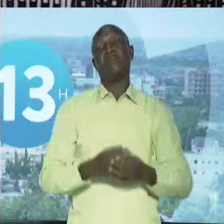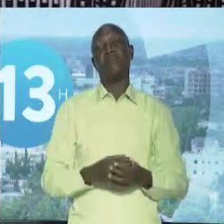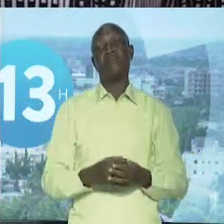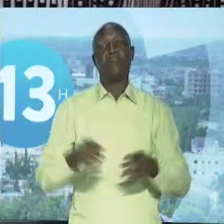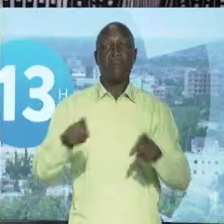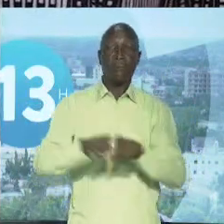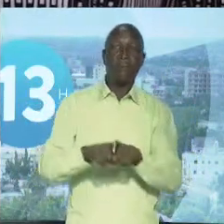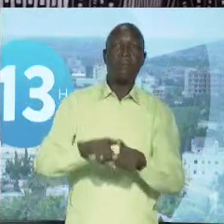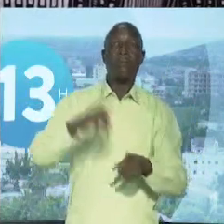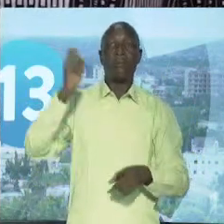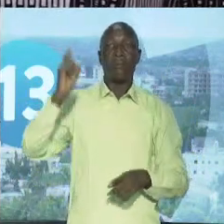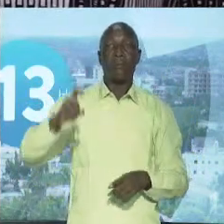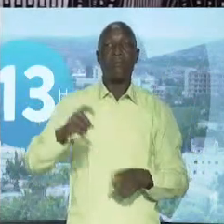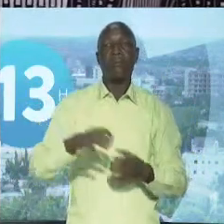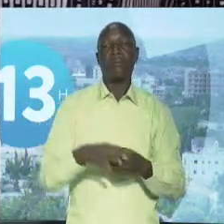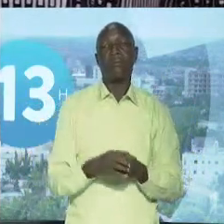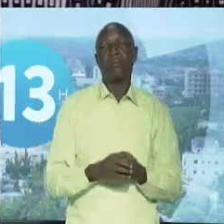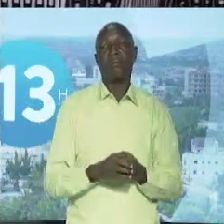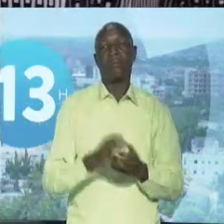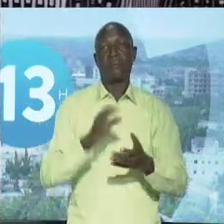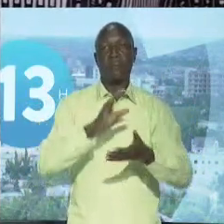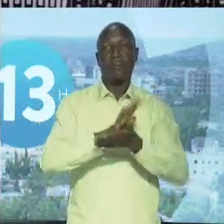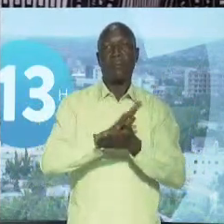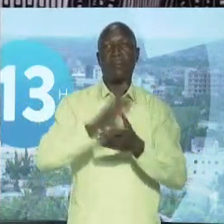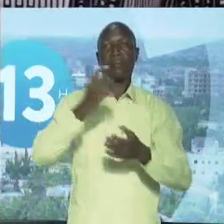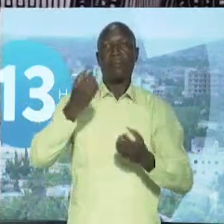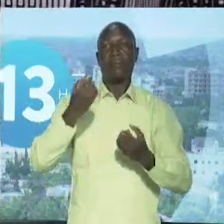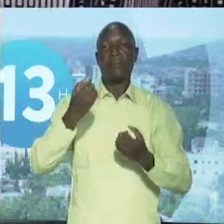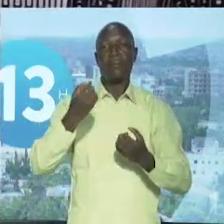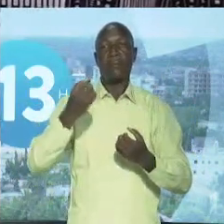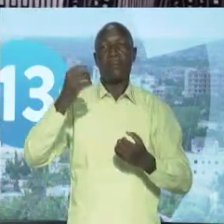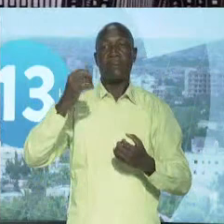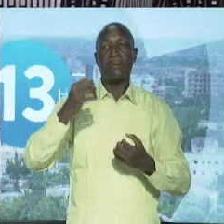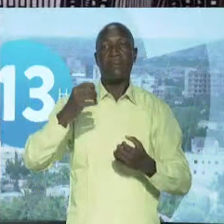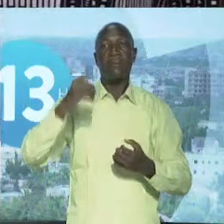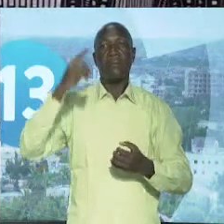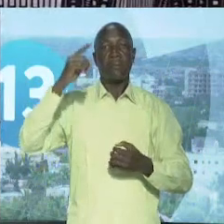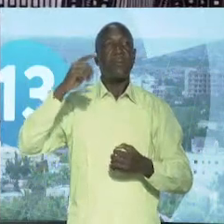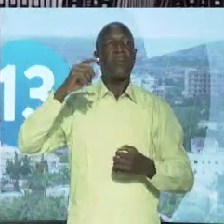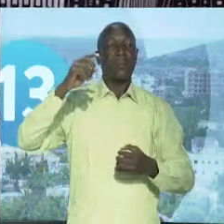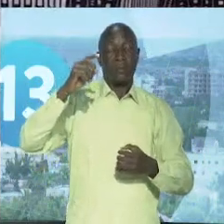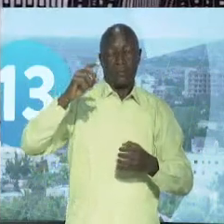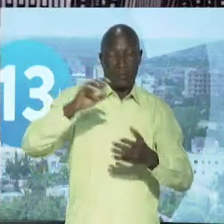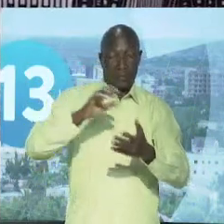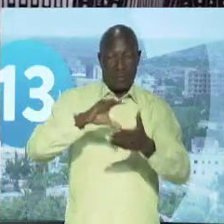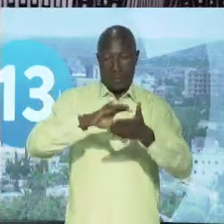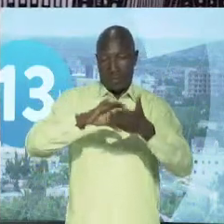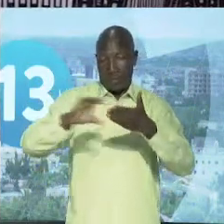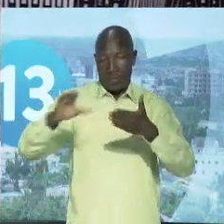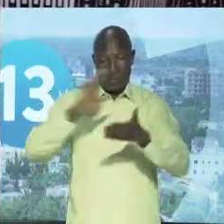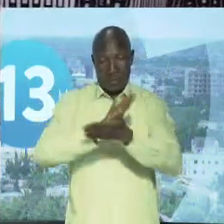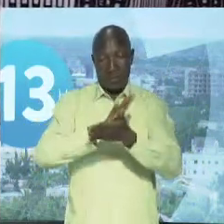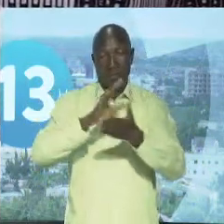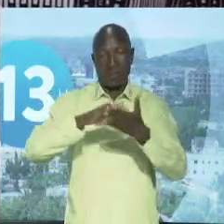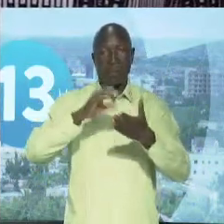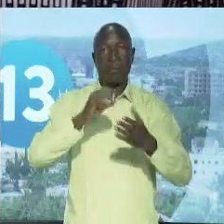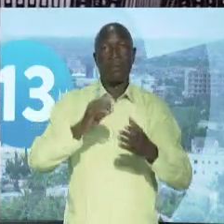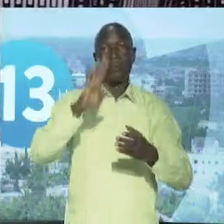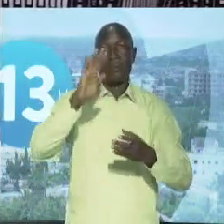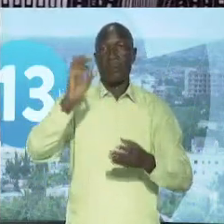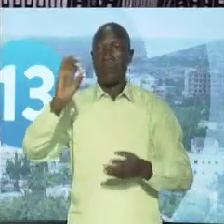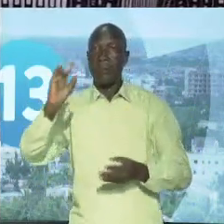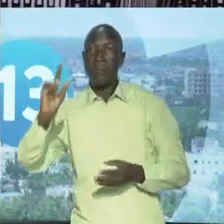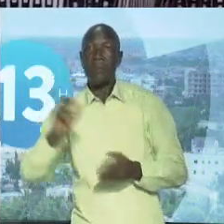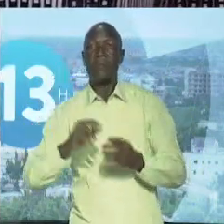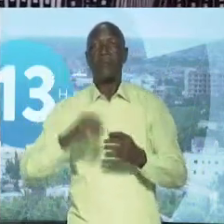la question du e-bulletin. Le bulletin où l'agent est obligé de parcourir des dizaines, des centaines de kilomètres pour venir le chercher dans